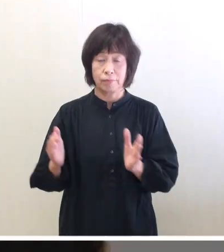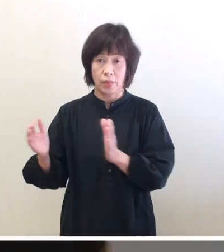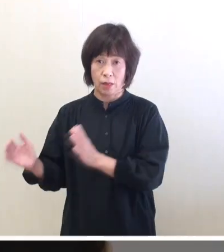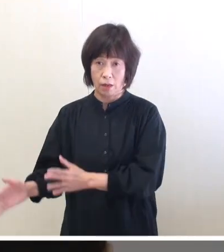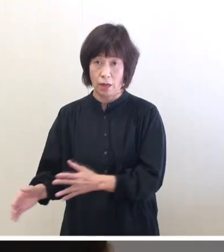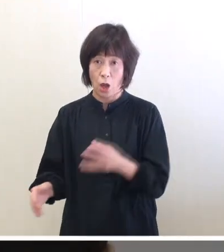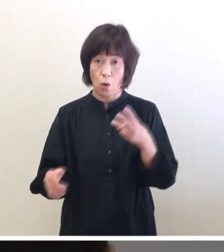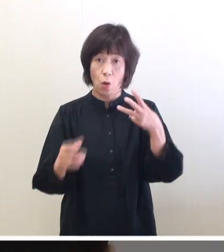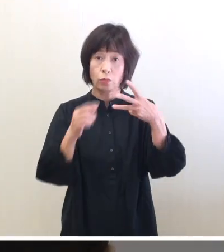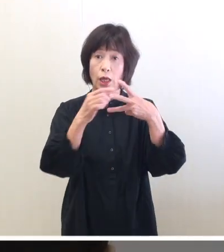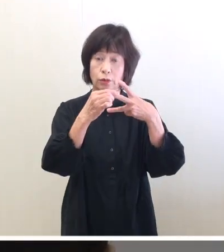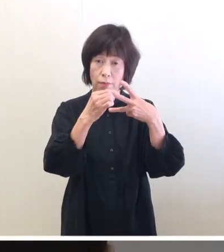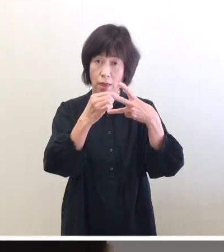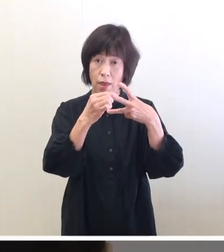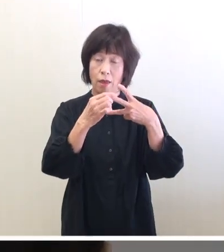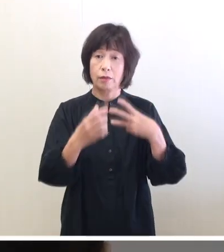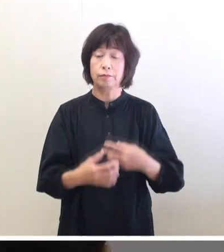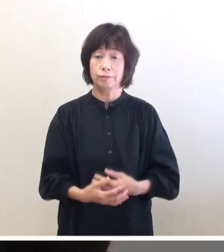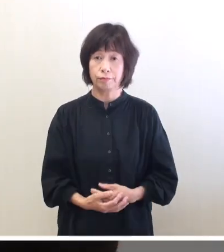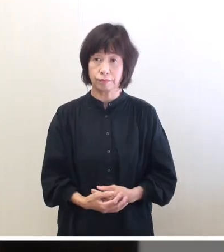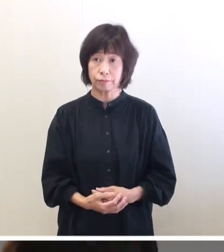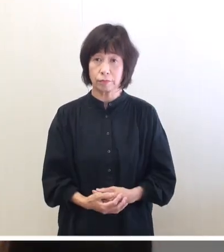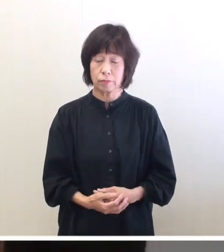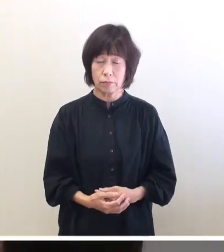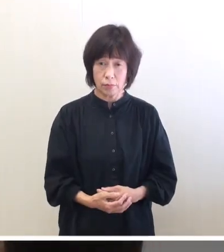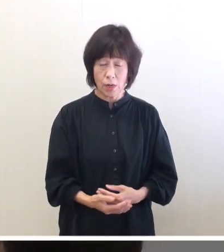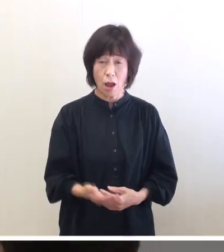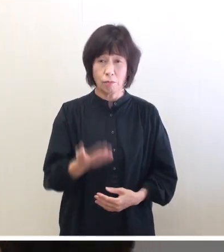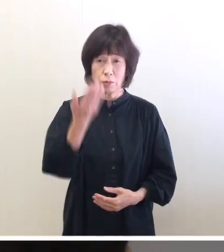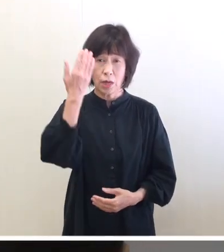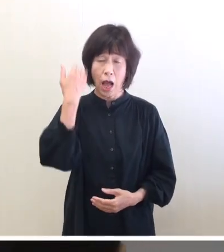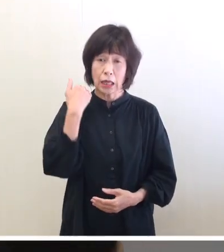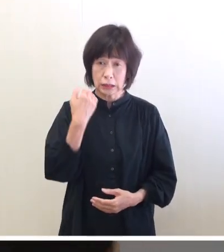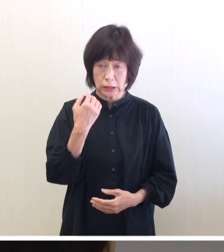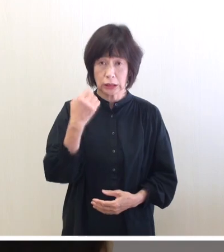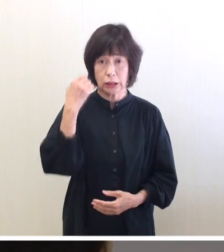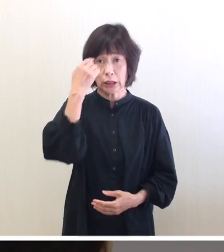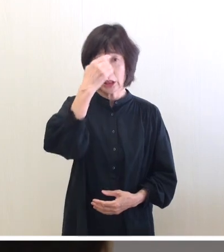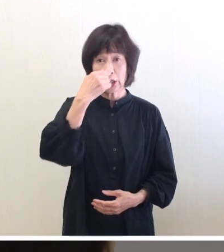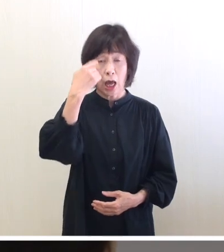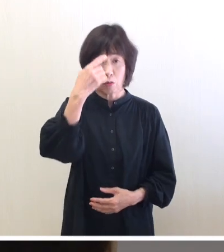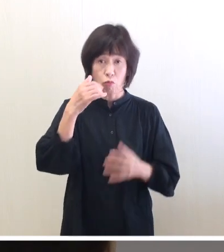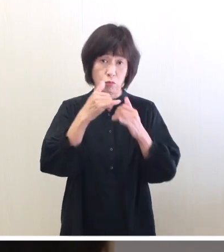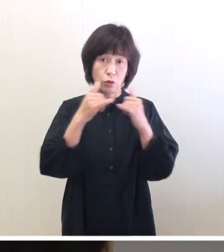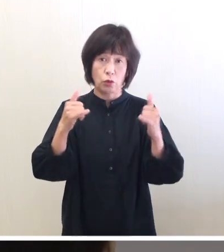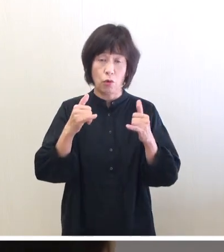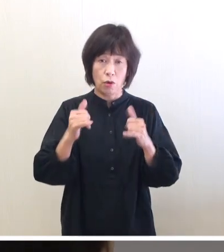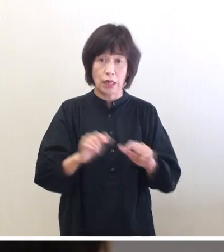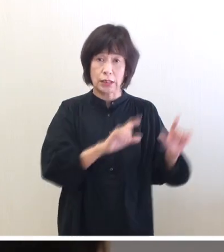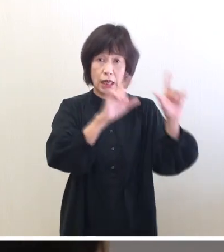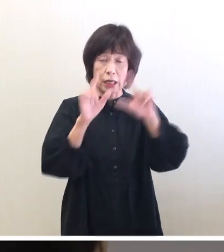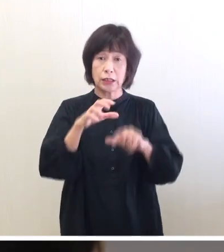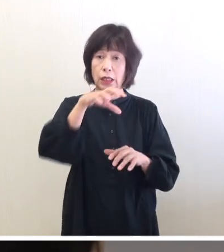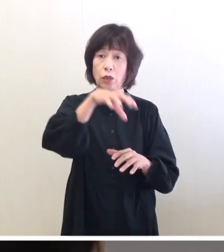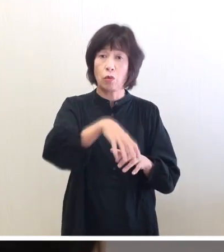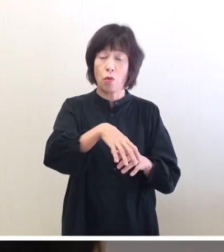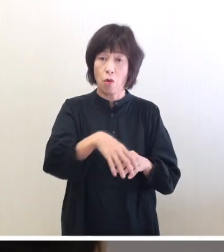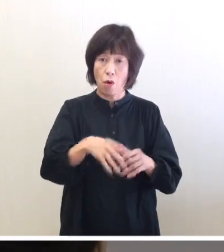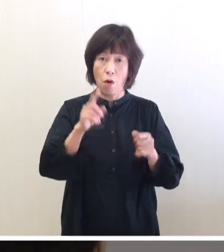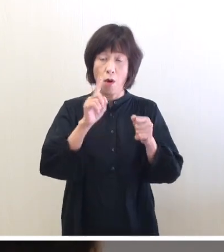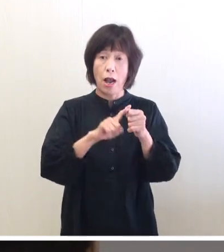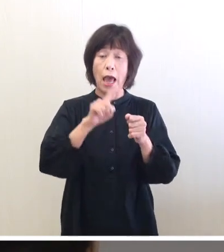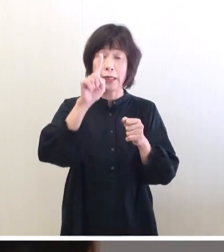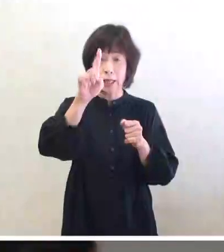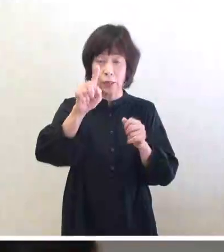で2点目はですね、この旧居留地のライトアップ、これを来年のルミナリエに間に合う